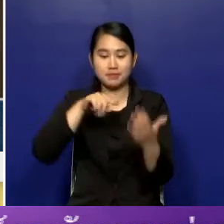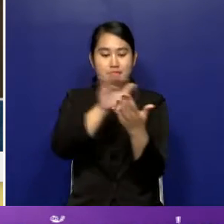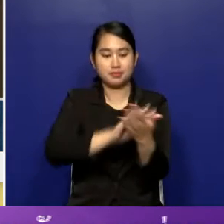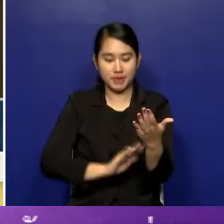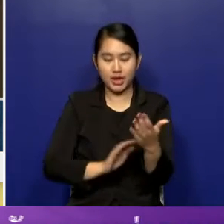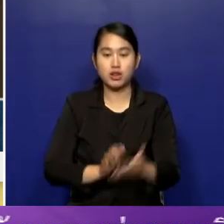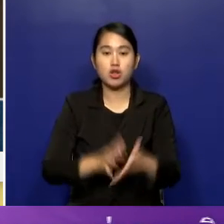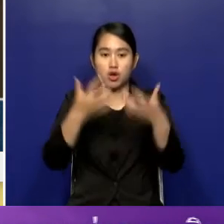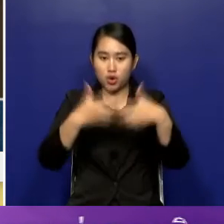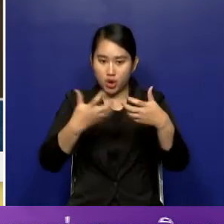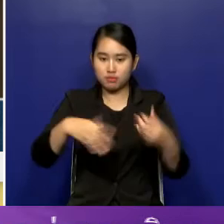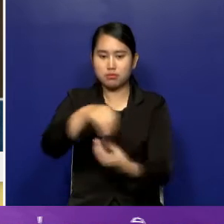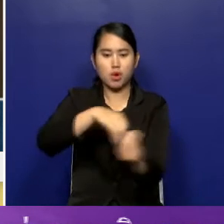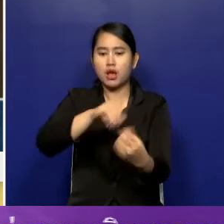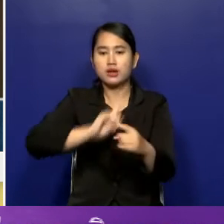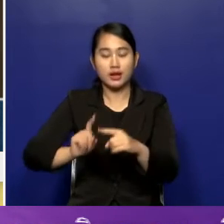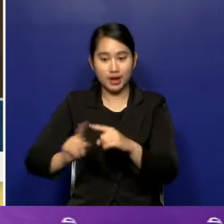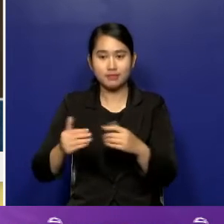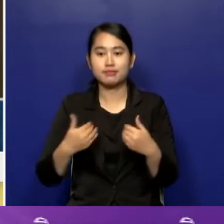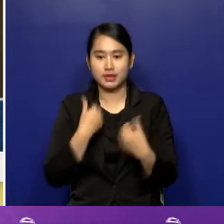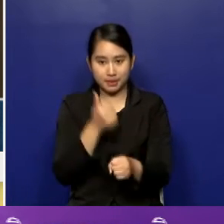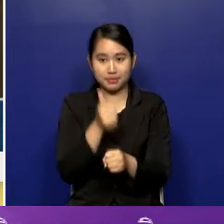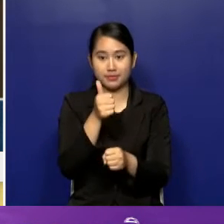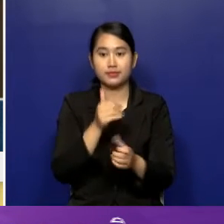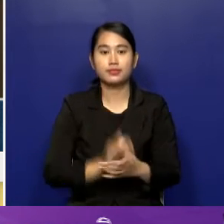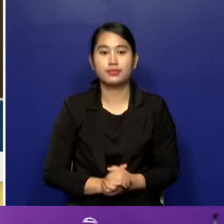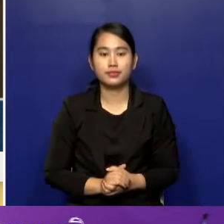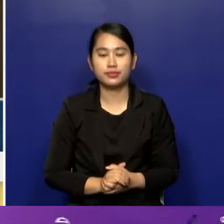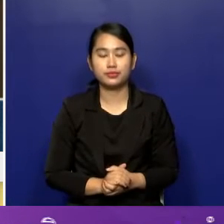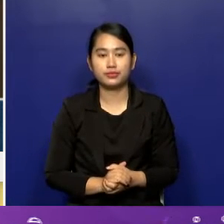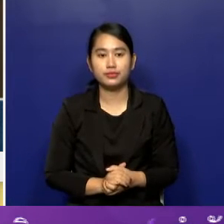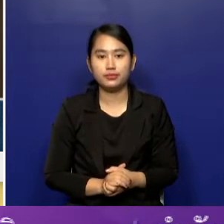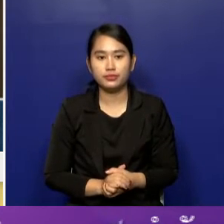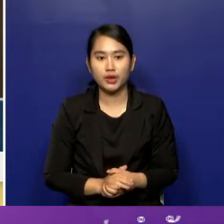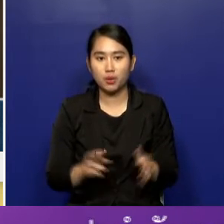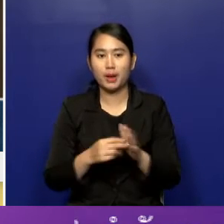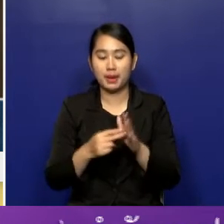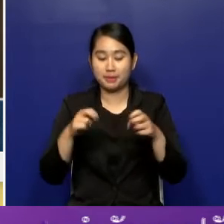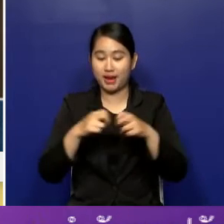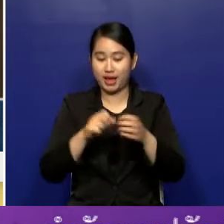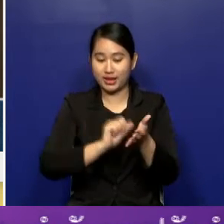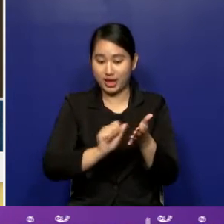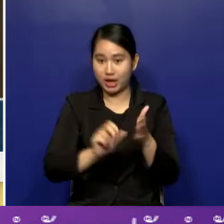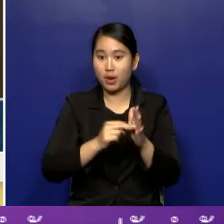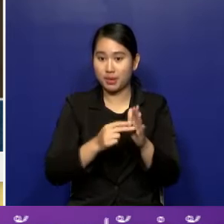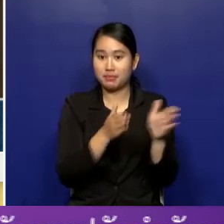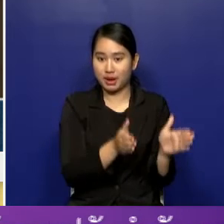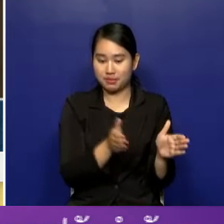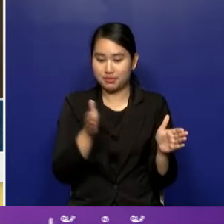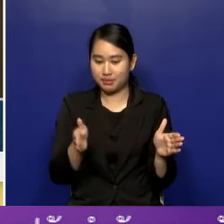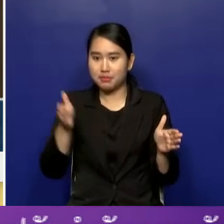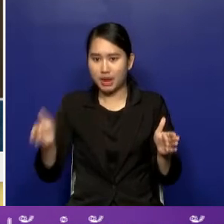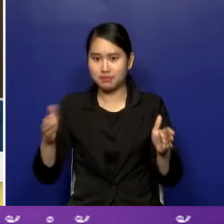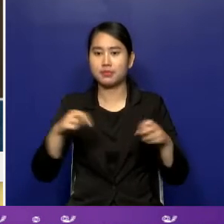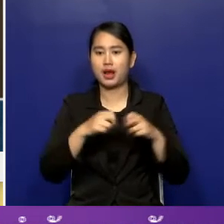ารแก้มาหลอย่างตั้ปลายทางไป